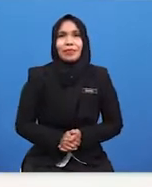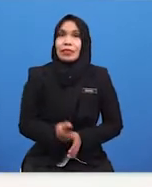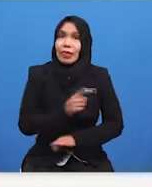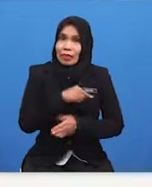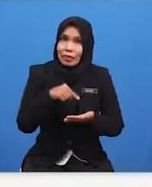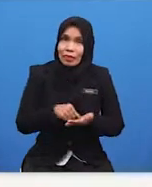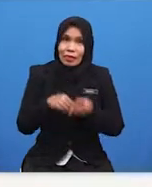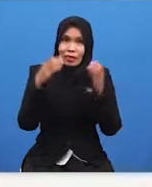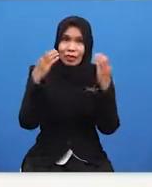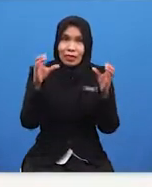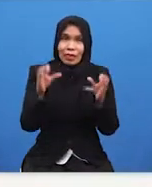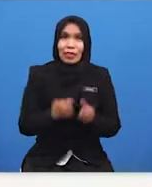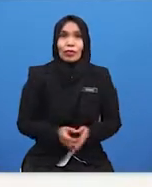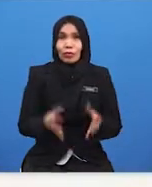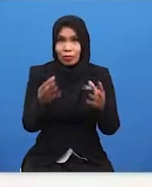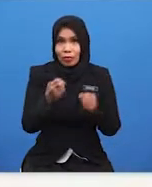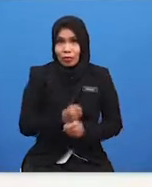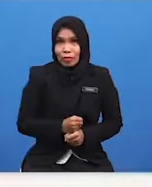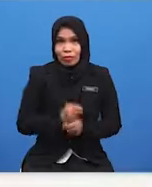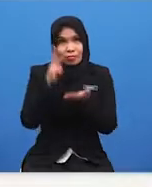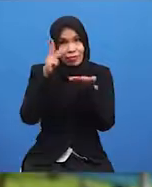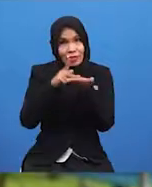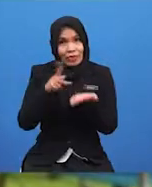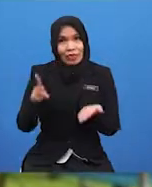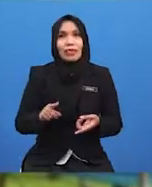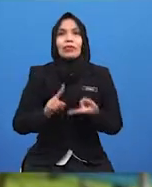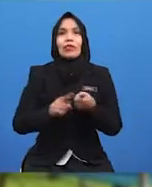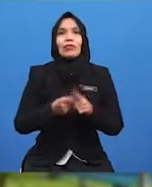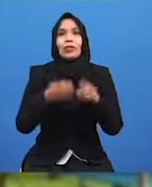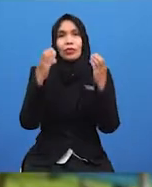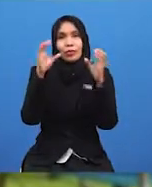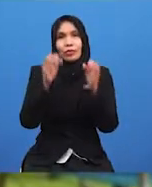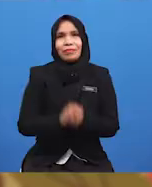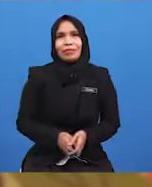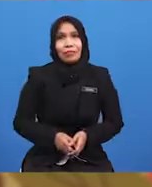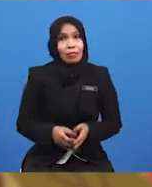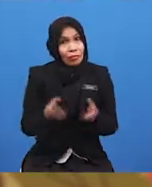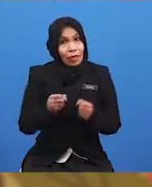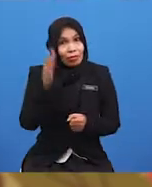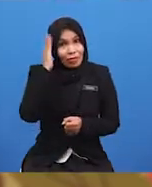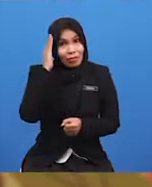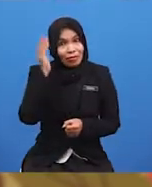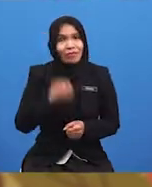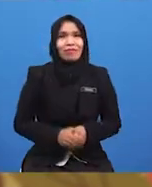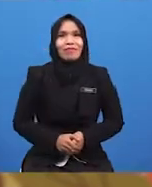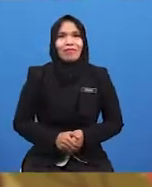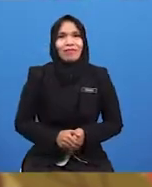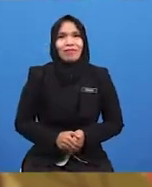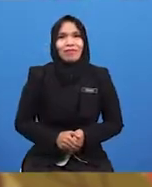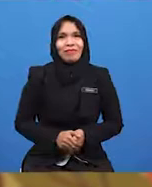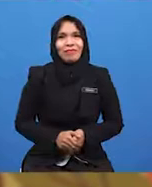cegukan enggak memperkenalkan kawan Cikgu Nak Tahu siap ke acara